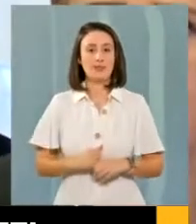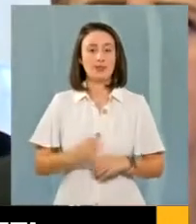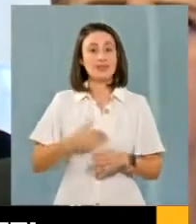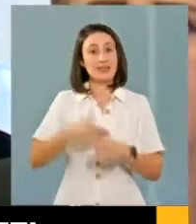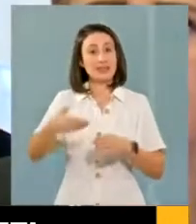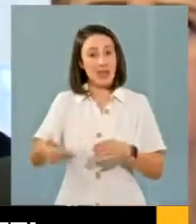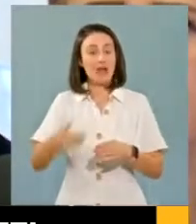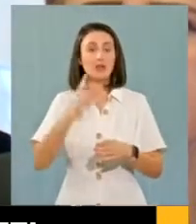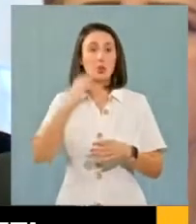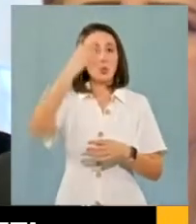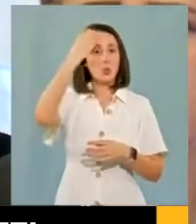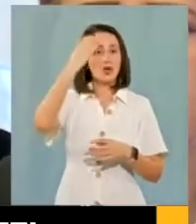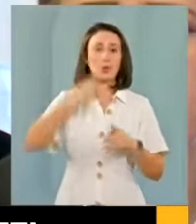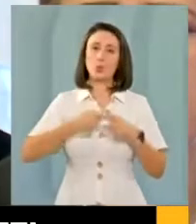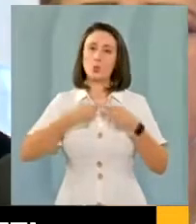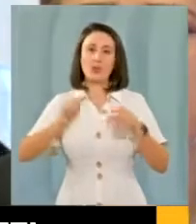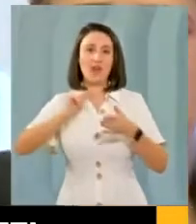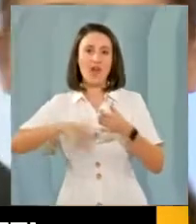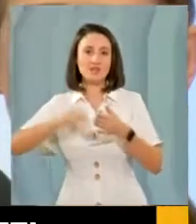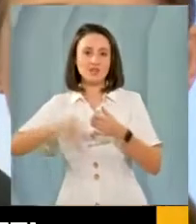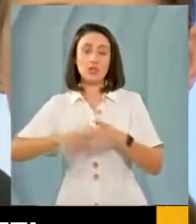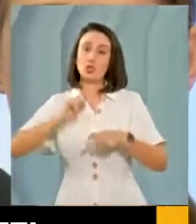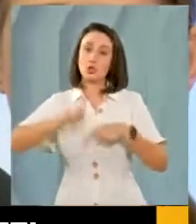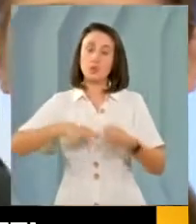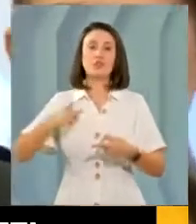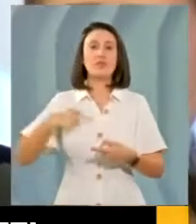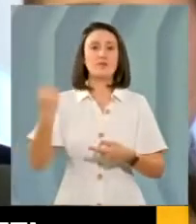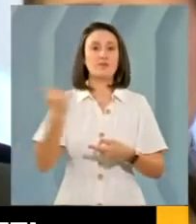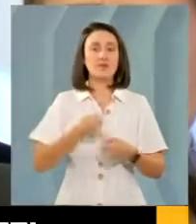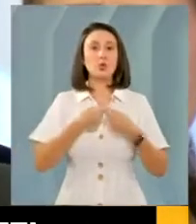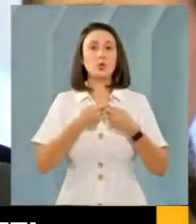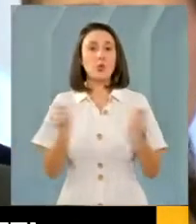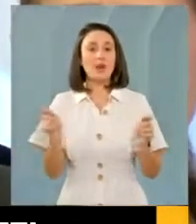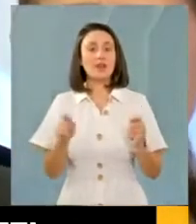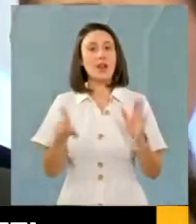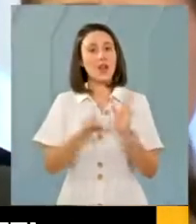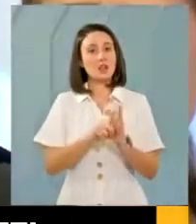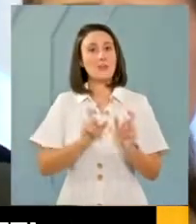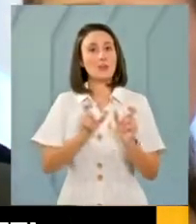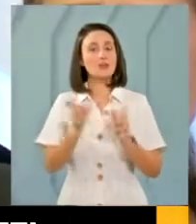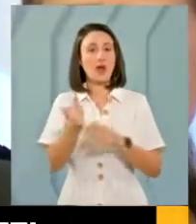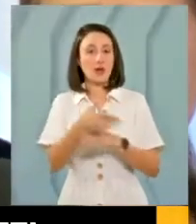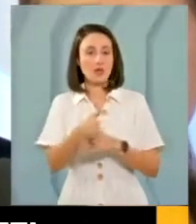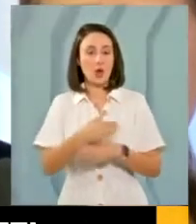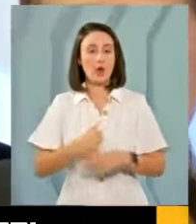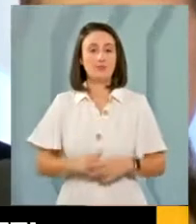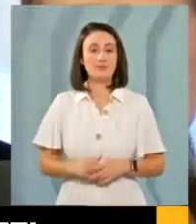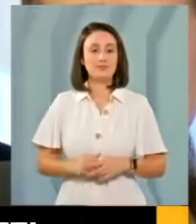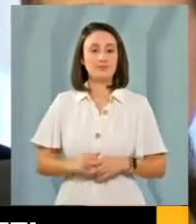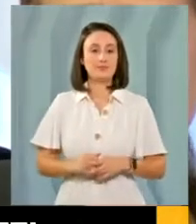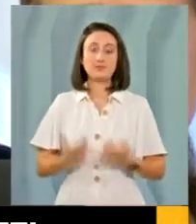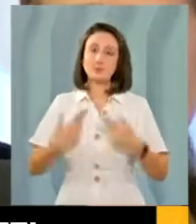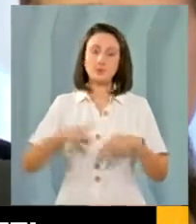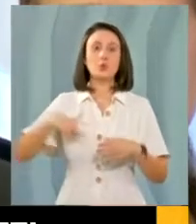treacă prin guvern cu toate avizele. După ce vor veni toate legile siguranței naționale, noi